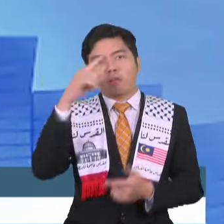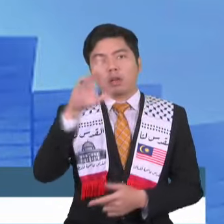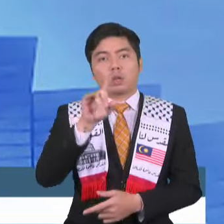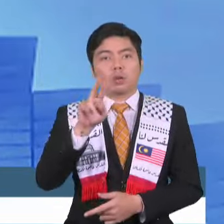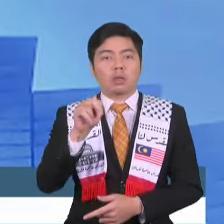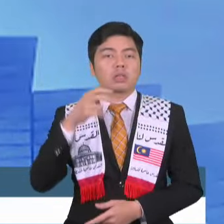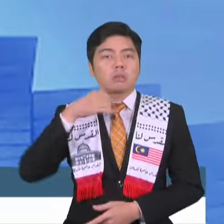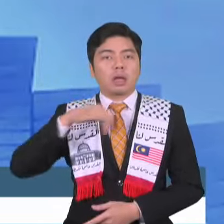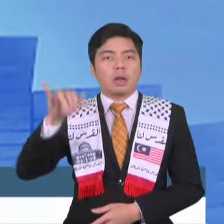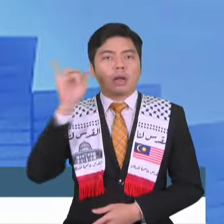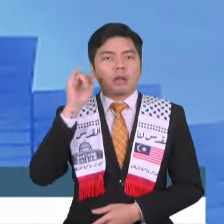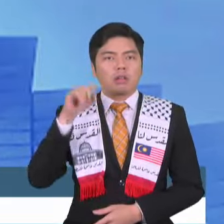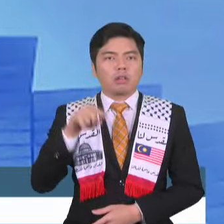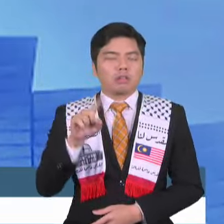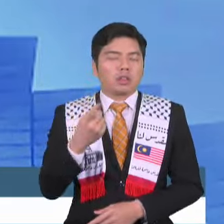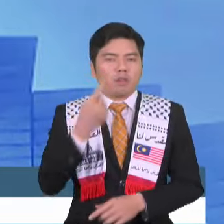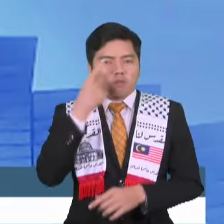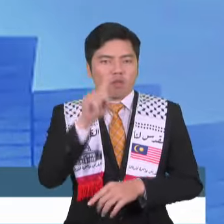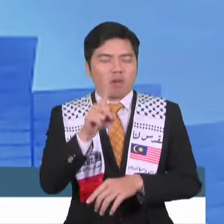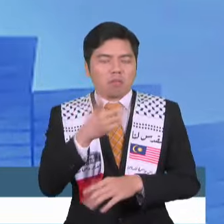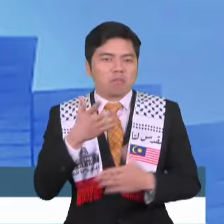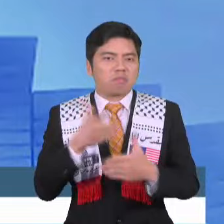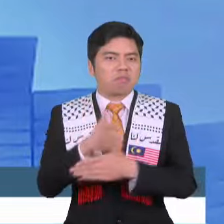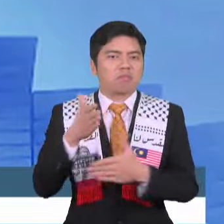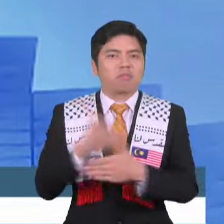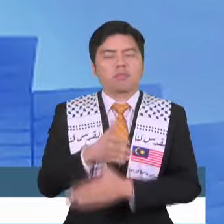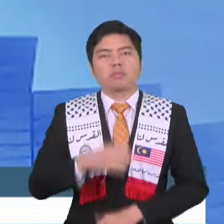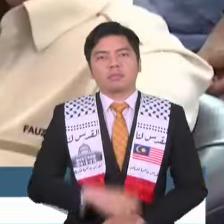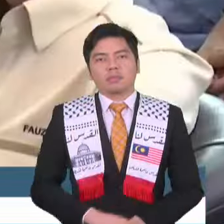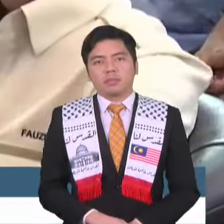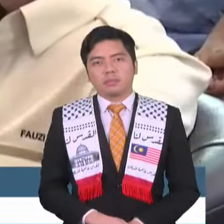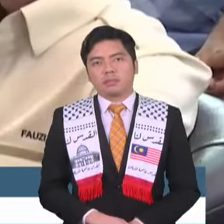semalam sebagai tindakan sinikal.